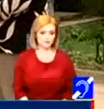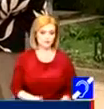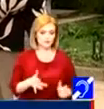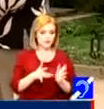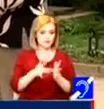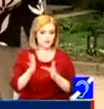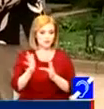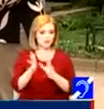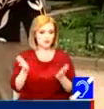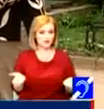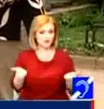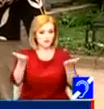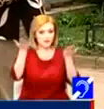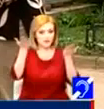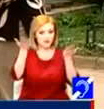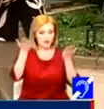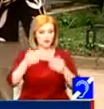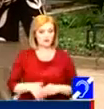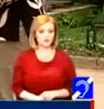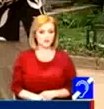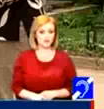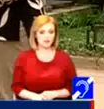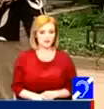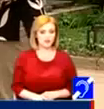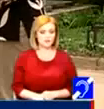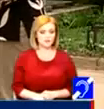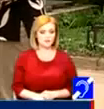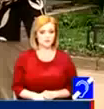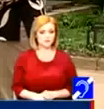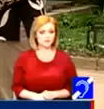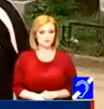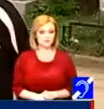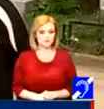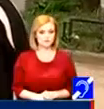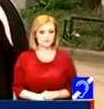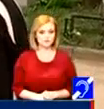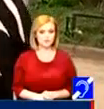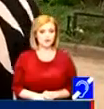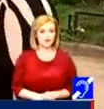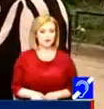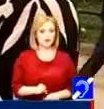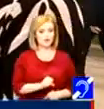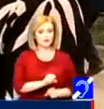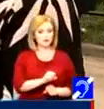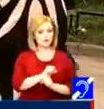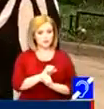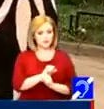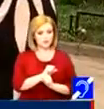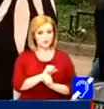Hristos a înviat din morți. Cu moarte pe moarte călcând, odihnește și